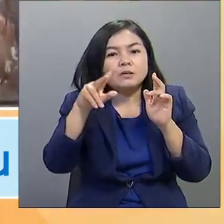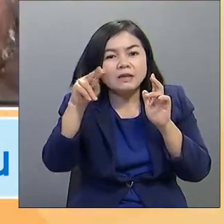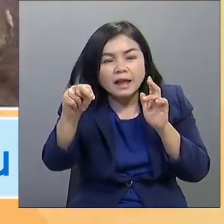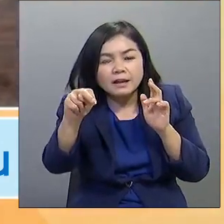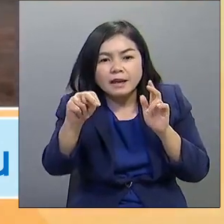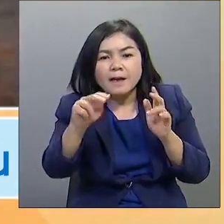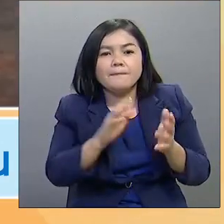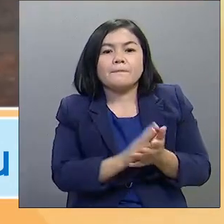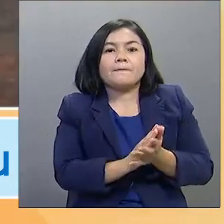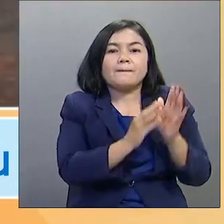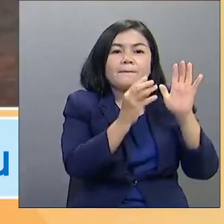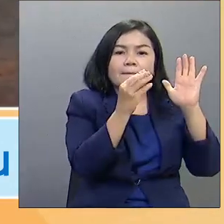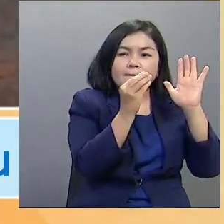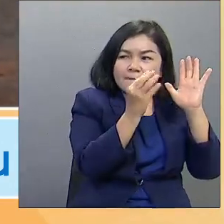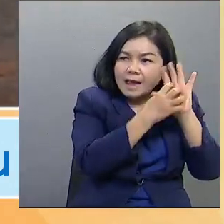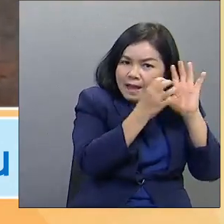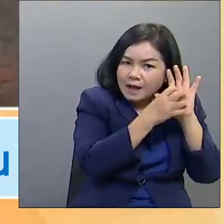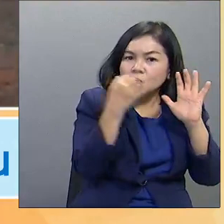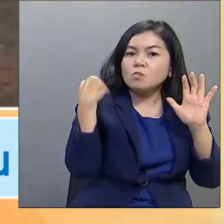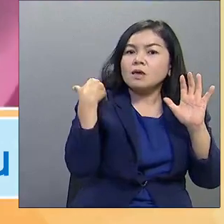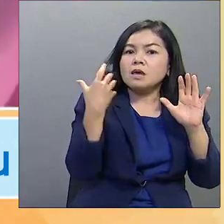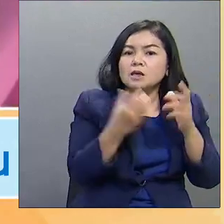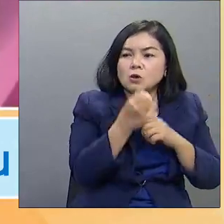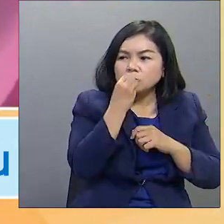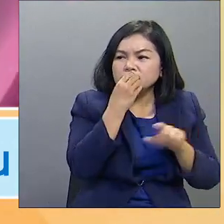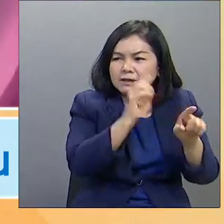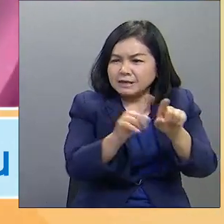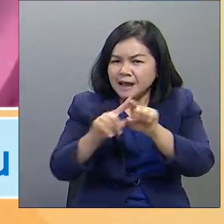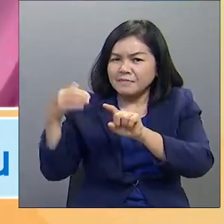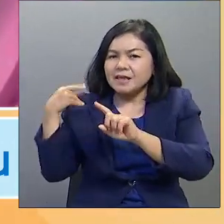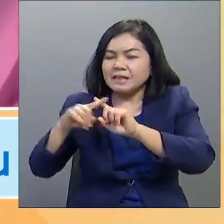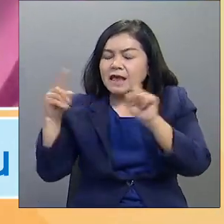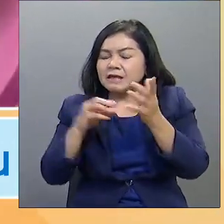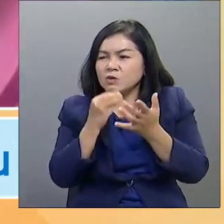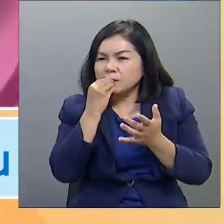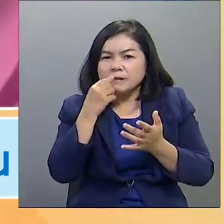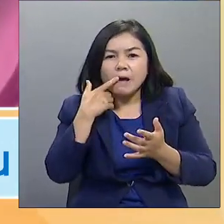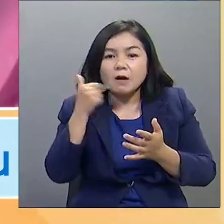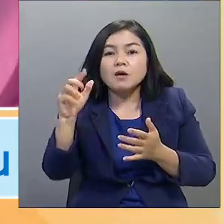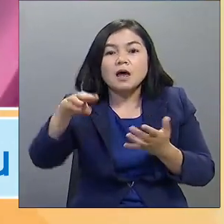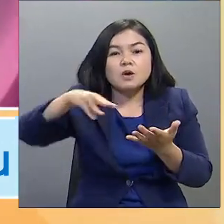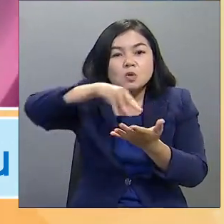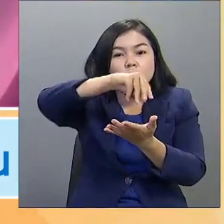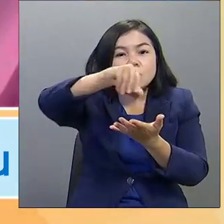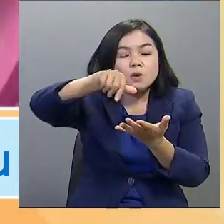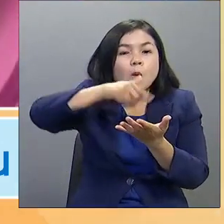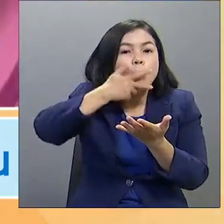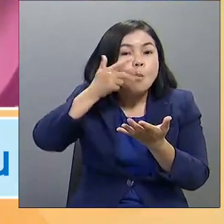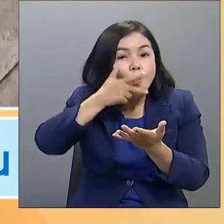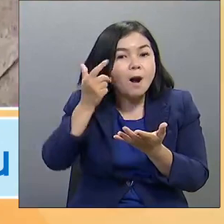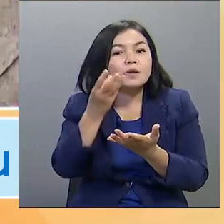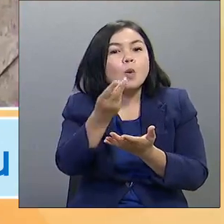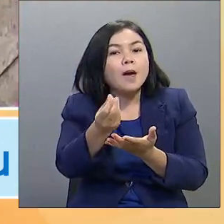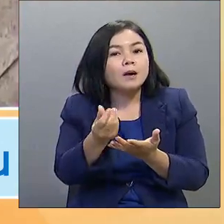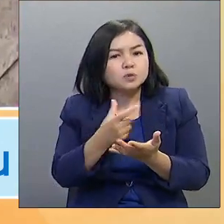าหากินไม่ยากสิถ้าอย่างนั้นใช่ไหมแต่อร่อยอร่อยหายาก ต้องถามพี่ต๊อบว่าเวลากินอะโรยน้ำตาลหวานกี่เปอร์เซ็นต์ ต้องกินสิ ต้องโร